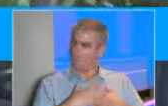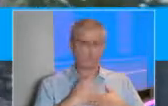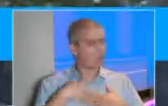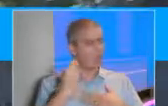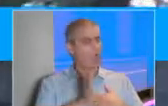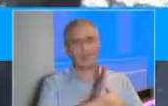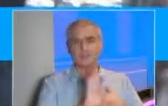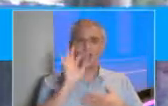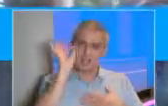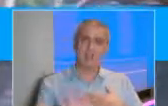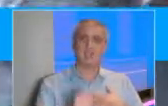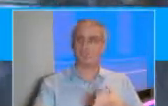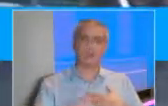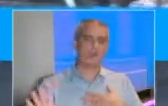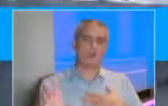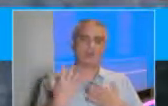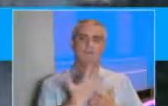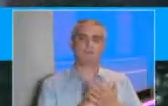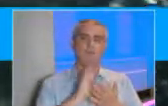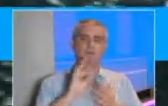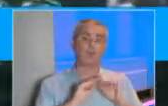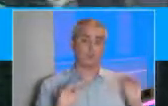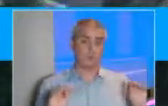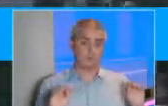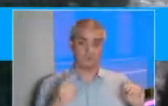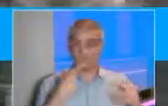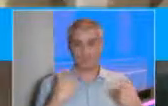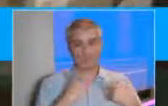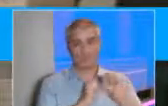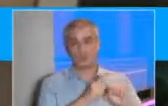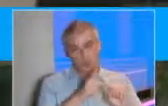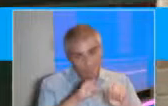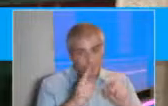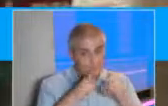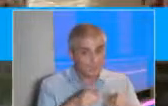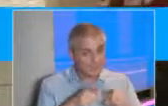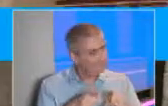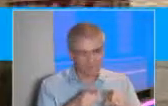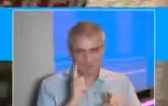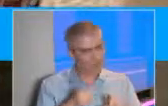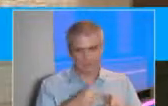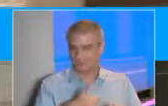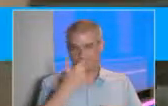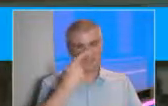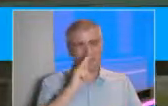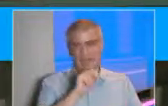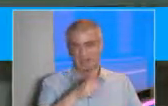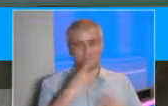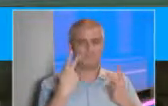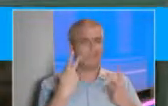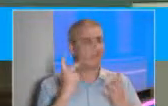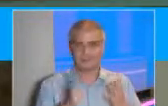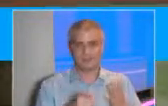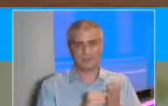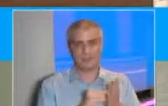אתן לפגוע בשכר של המורים, כלומר, אני איתך, אבל במקרה הזה היא לא צריכה את השר גלנט, היא בעיקר צריכה